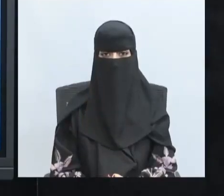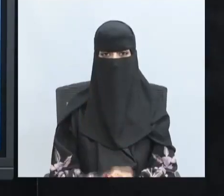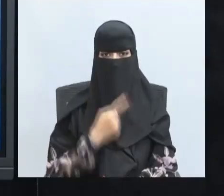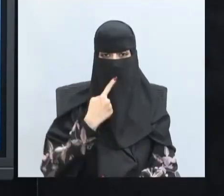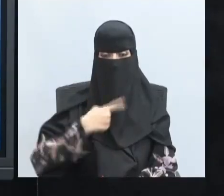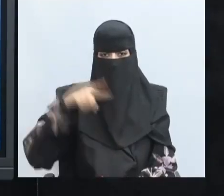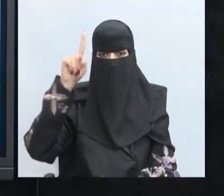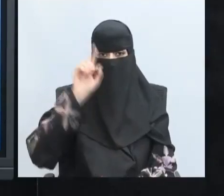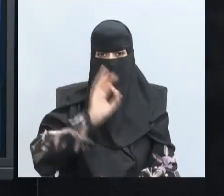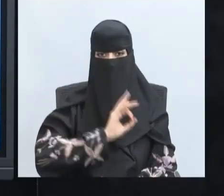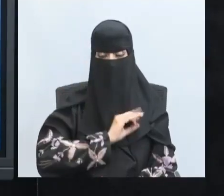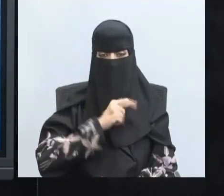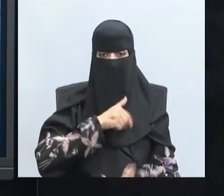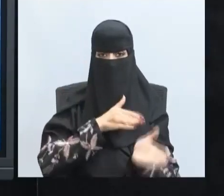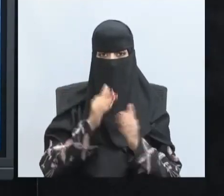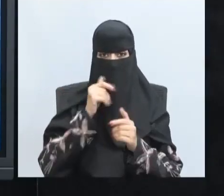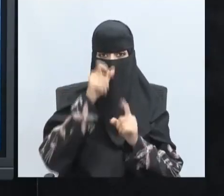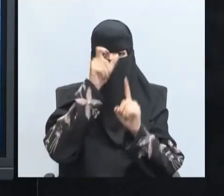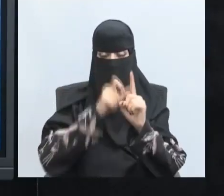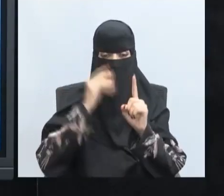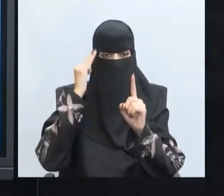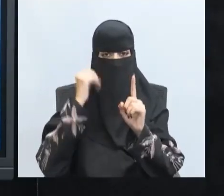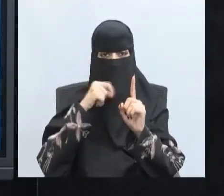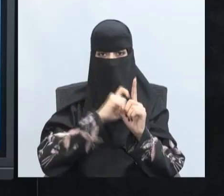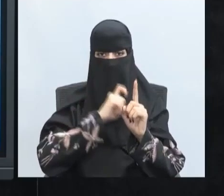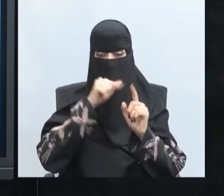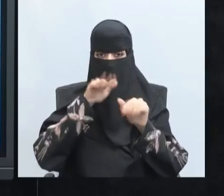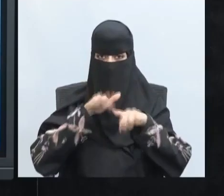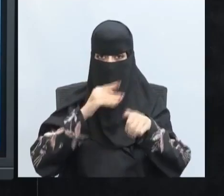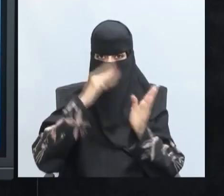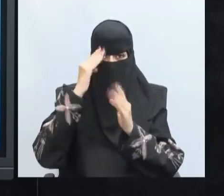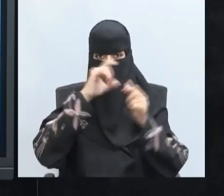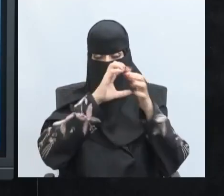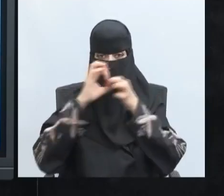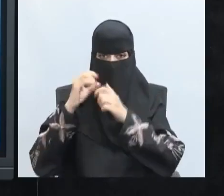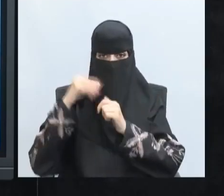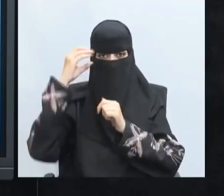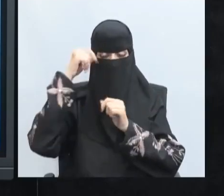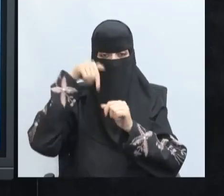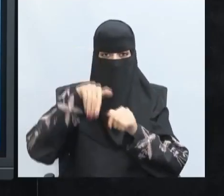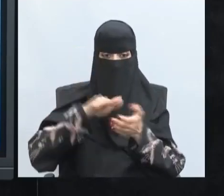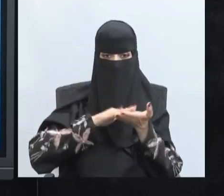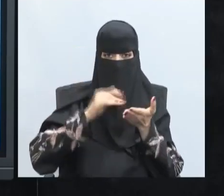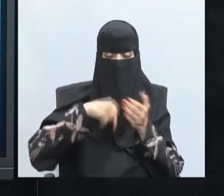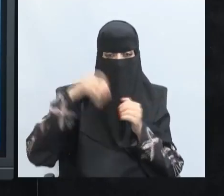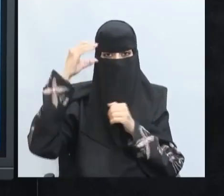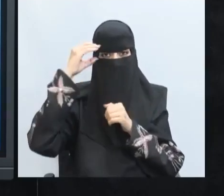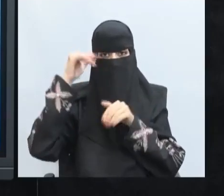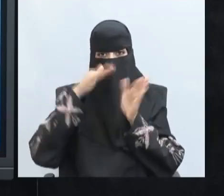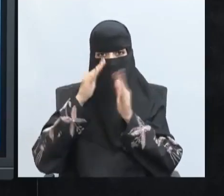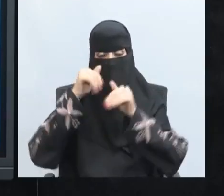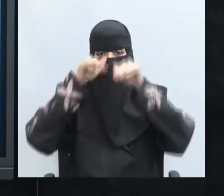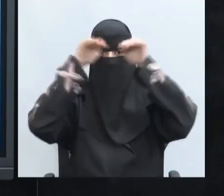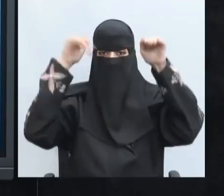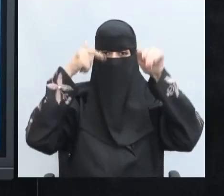بسم الله الرحمن الرحيم اعزائي الطلبه مرحبا بكم في سلسله دروس ماده علوم الارض والفضاء معنا في